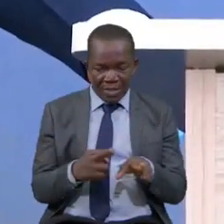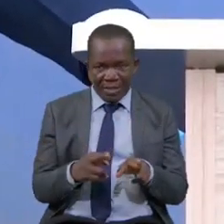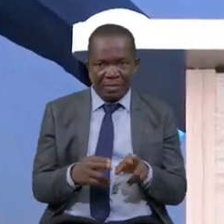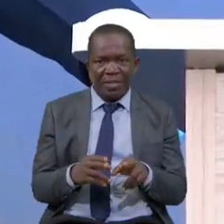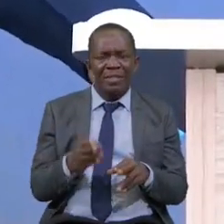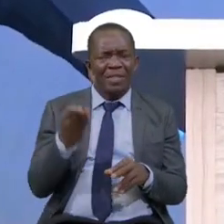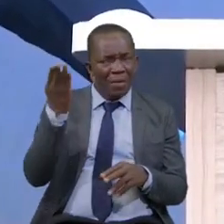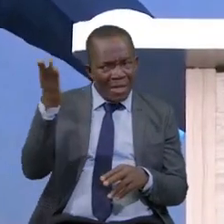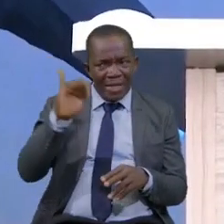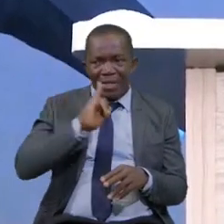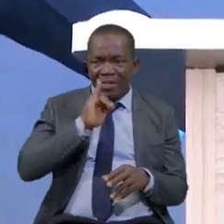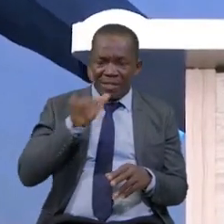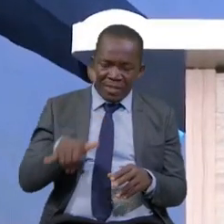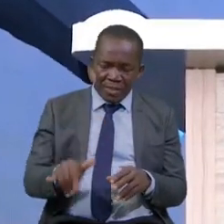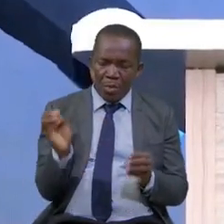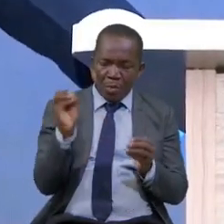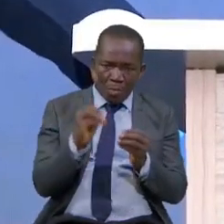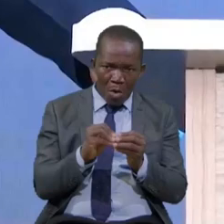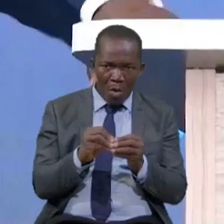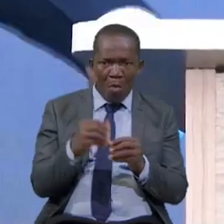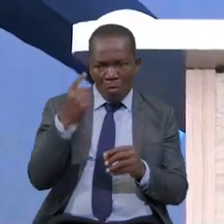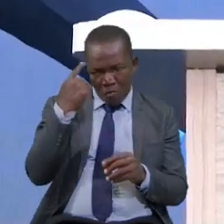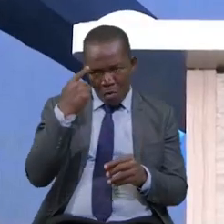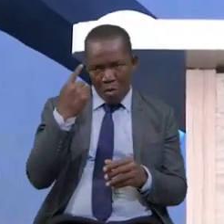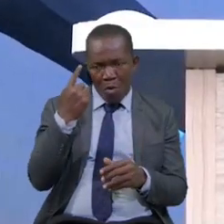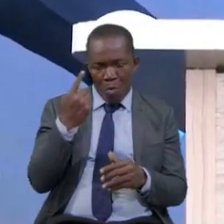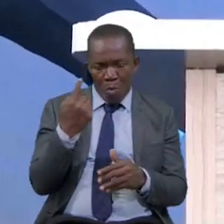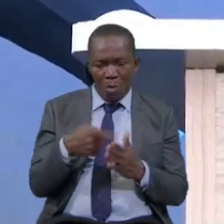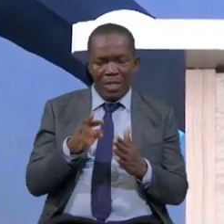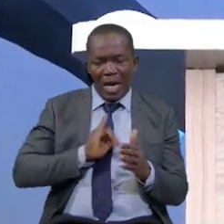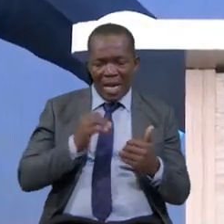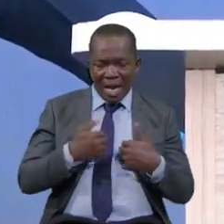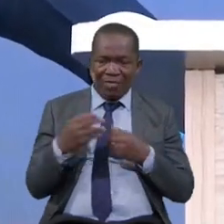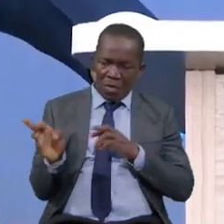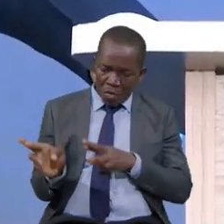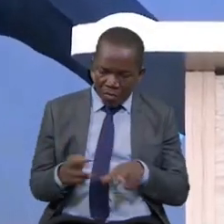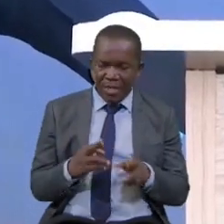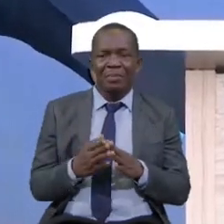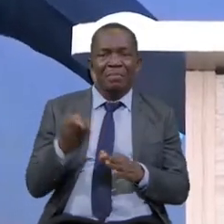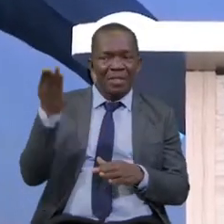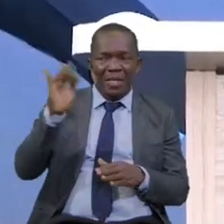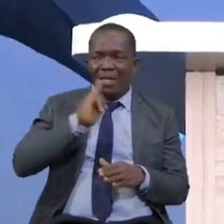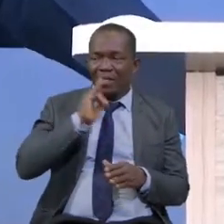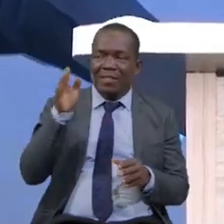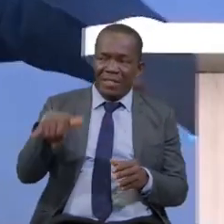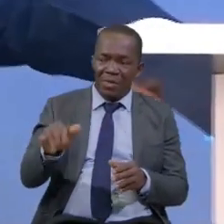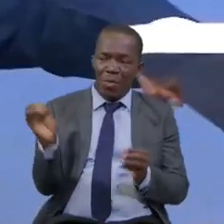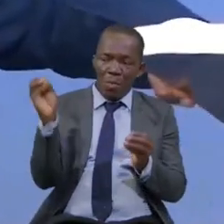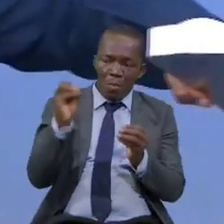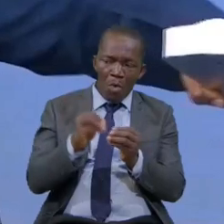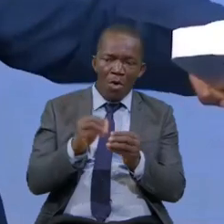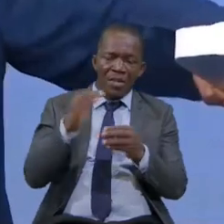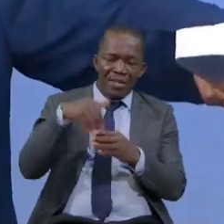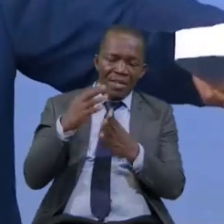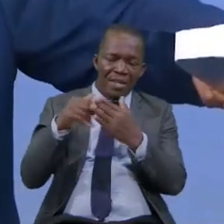ciel à ajouter à ce que j'ai. Il y a encore beaucoup au ciel à recevoir,